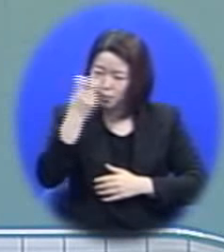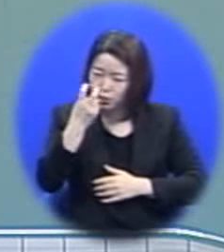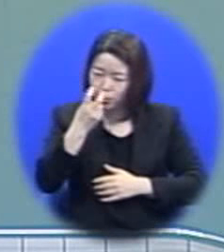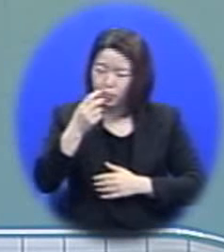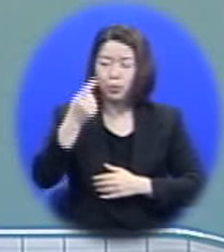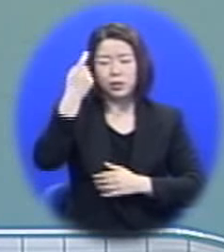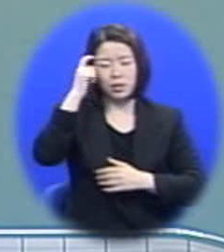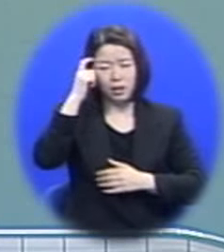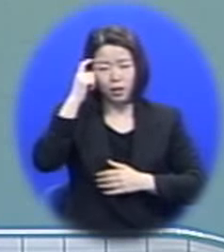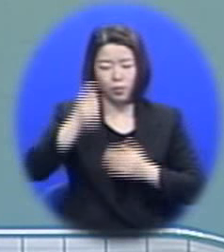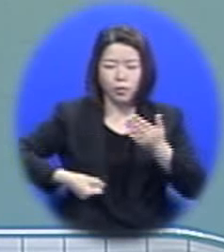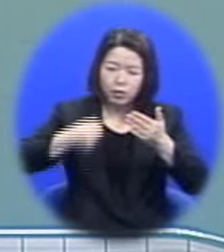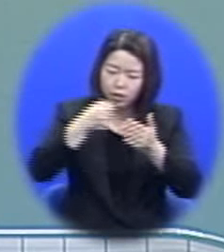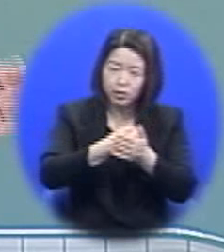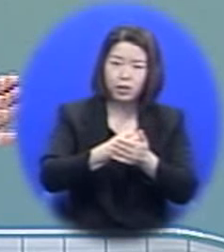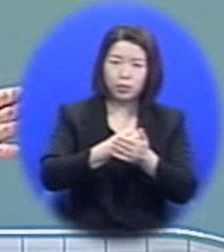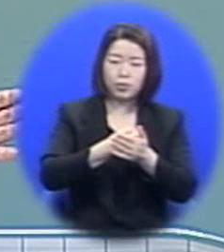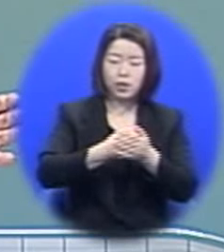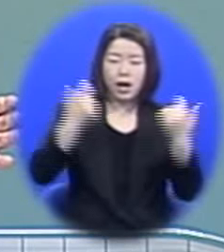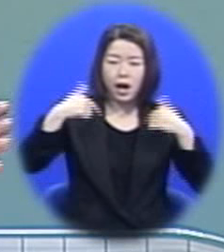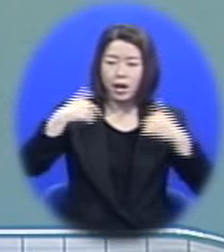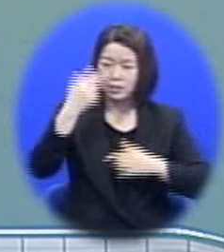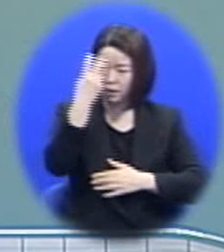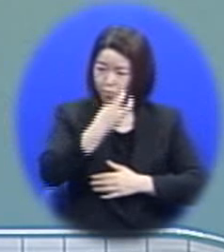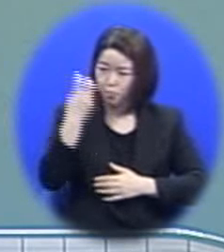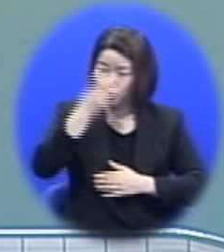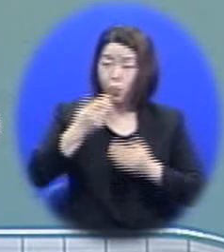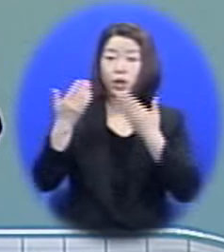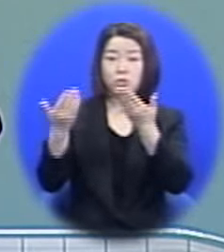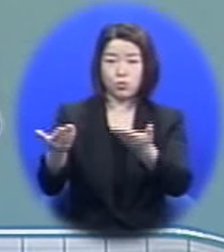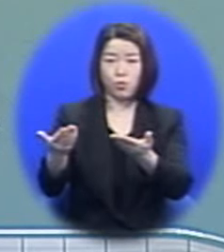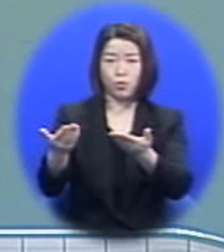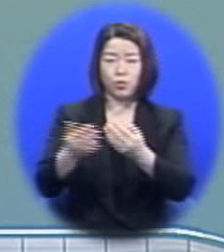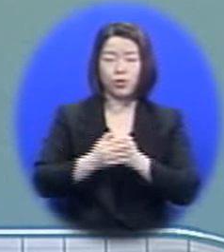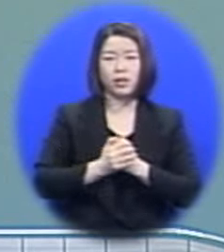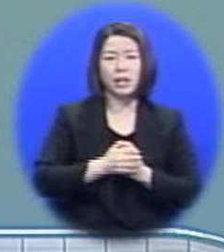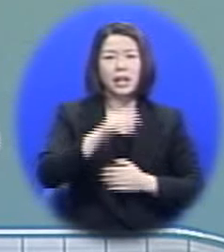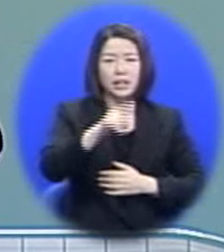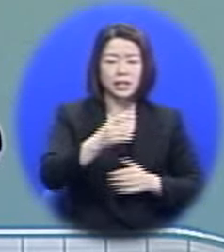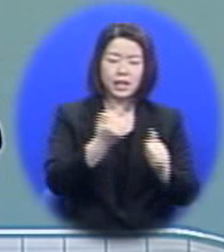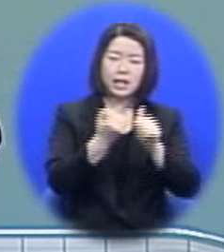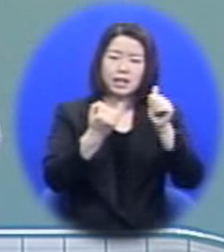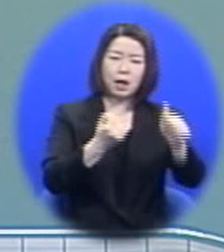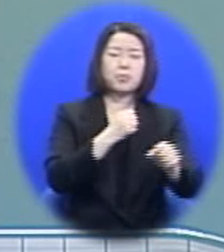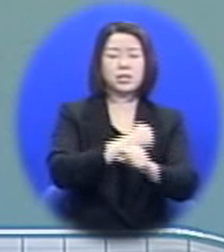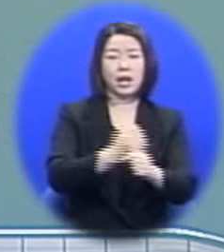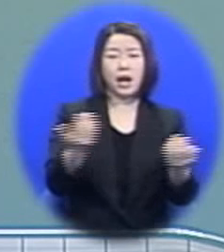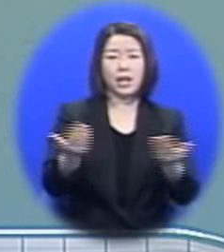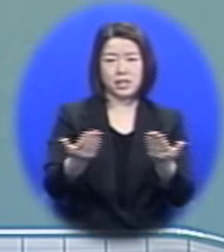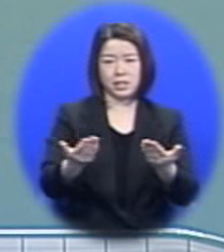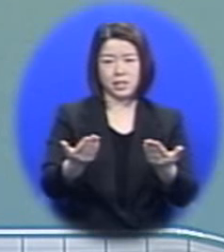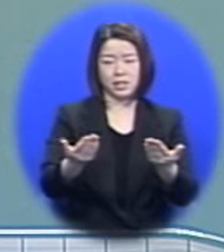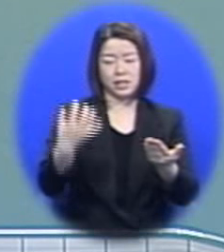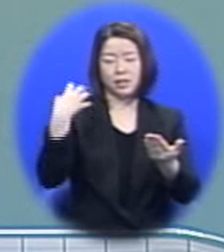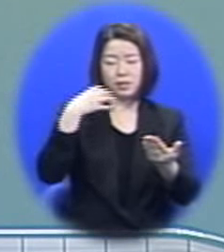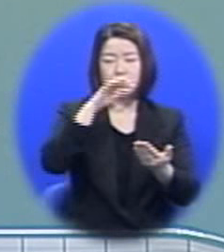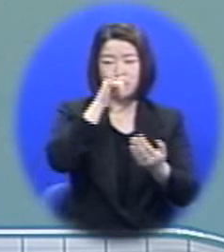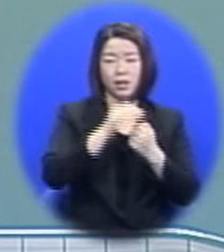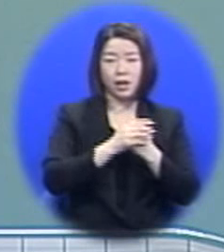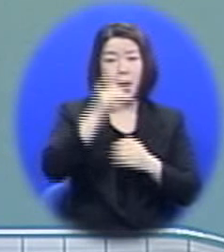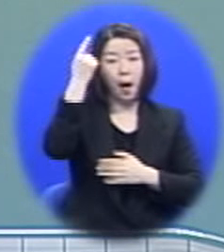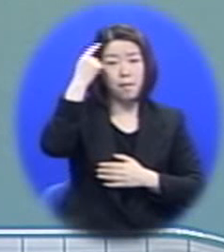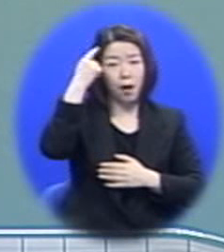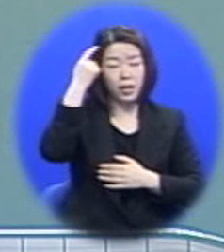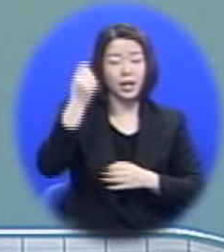판단해 주고 결정해 주고 항상 보호해 주고 그게 남편이 해야 될 사랑인 것입니다. 머리가